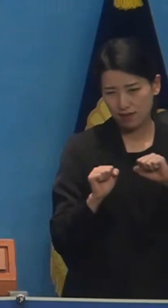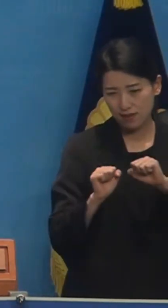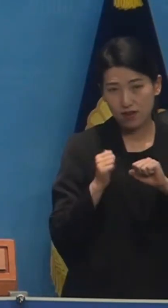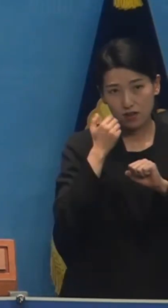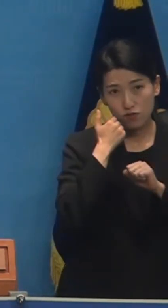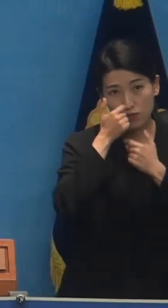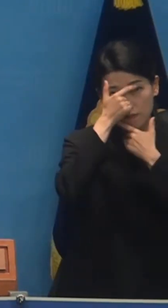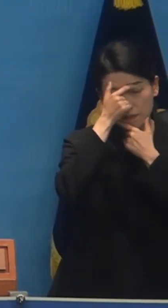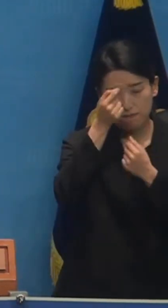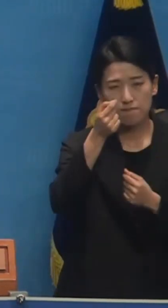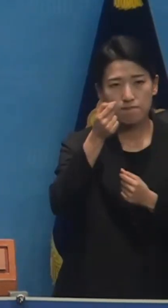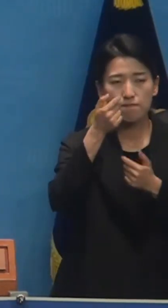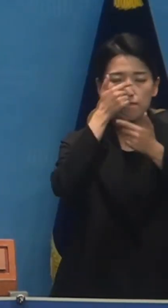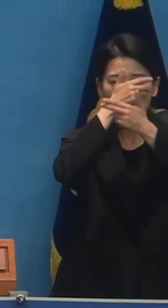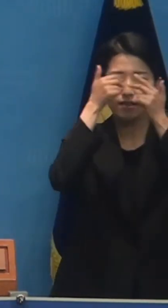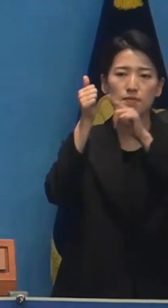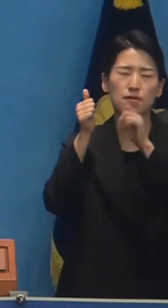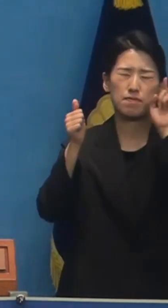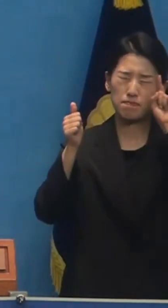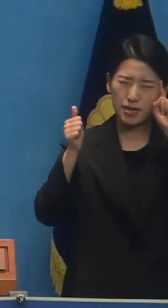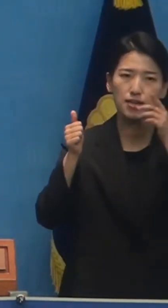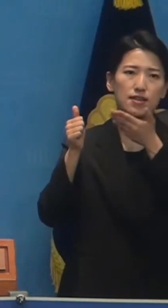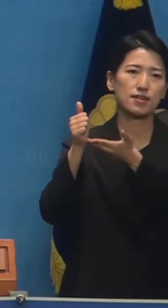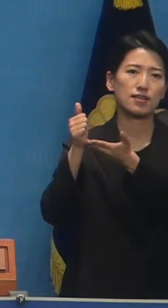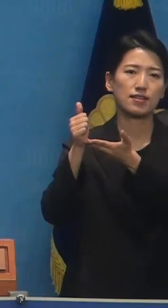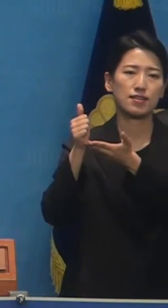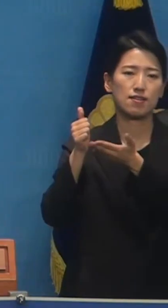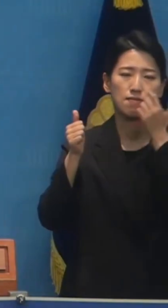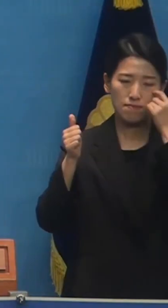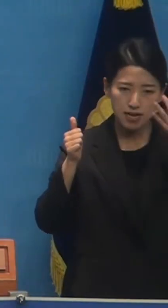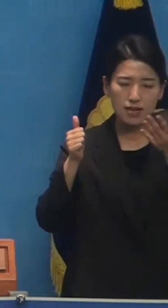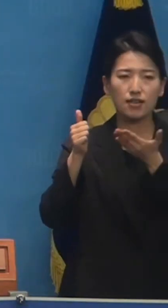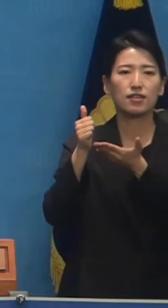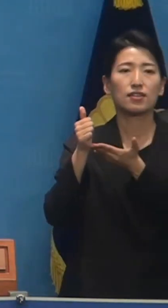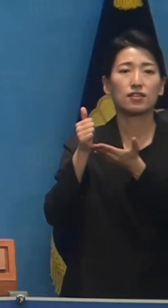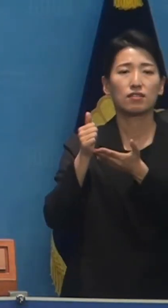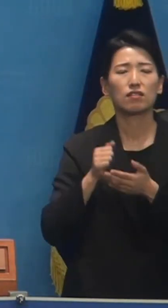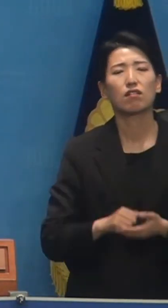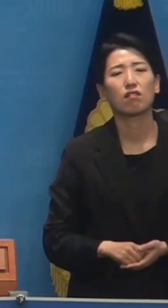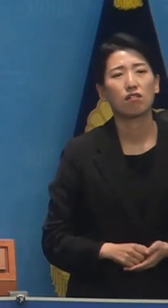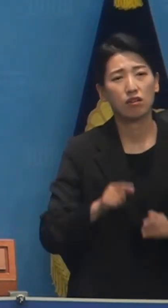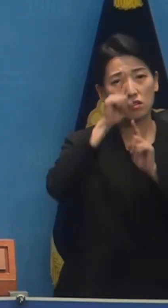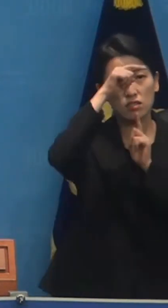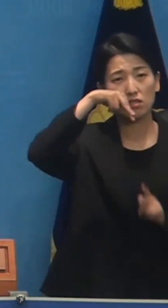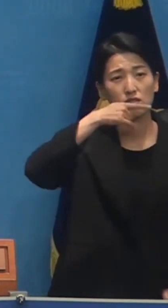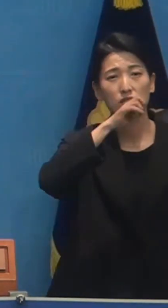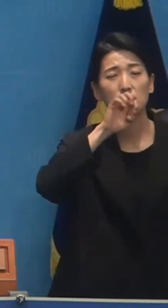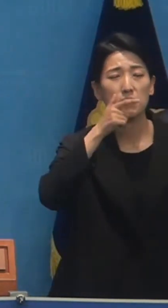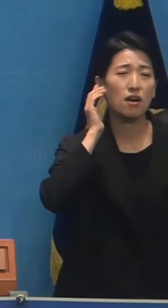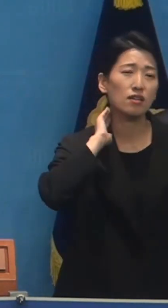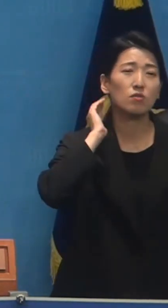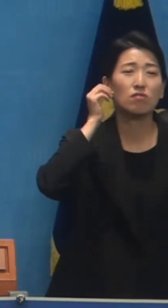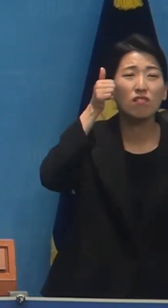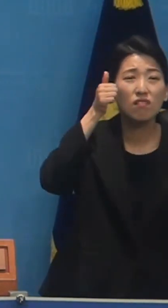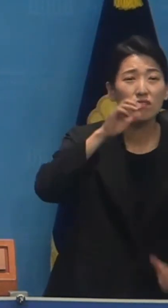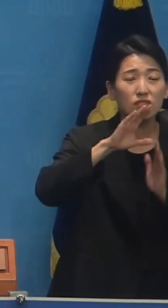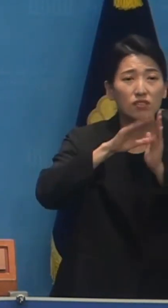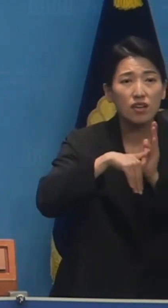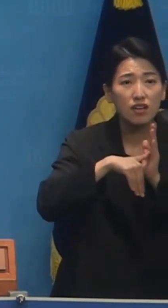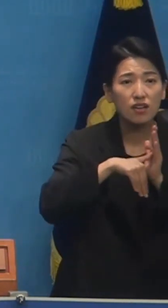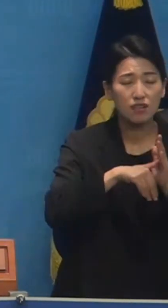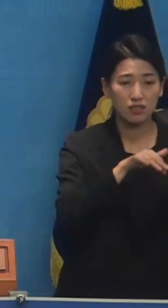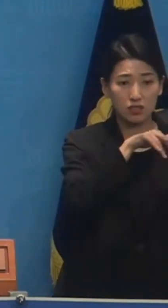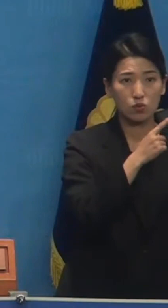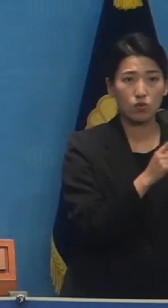확신합니다. 조봉환 선생은 이승만 정권 시절 평화통일론을 펴다